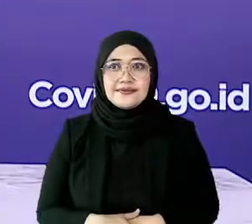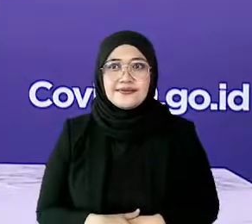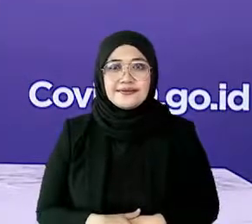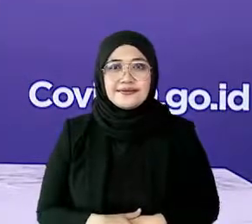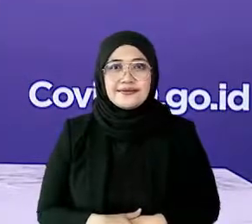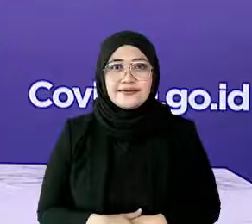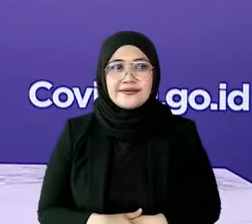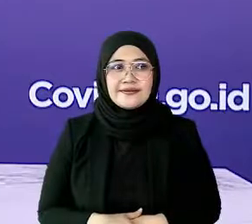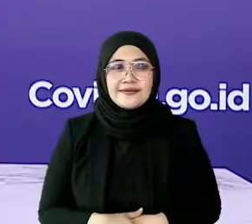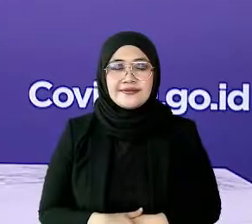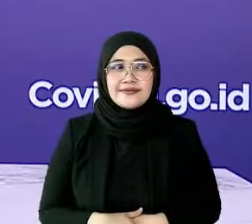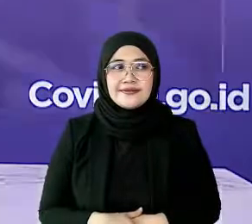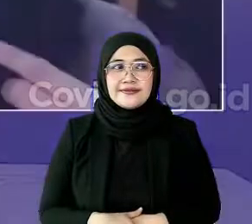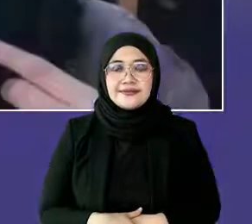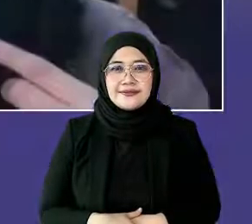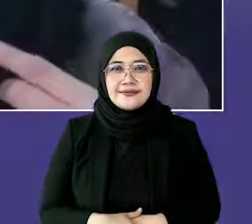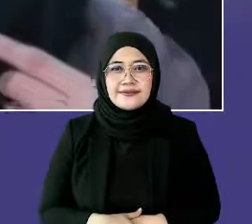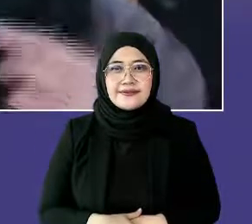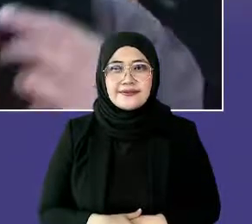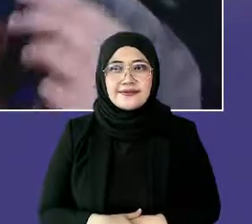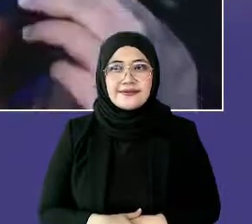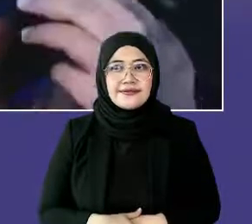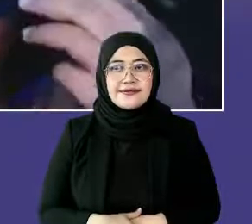yo yo heboh